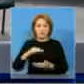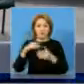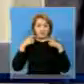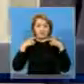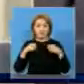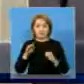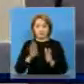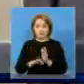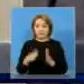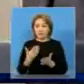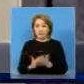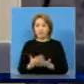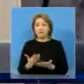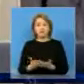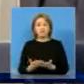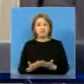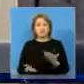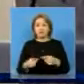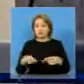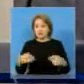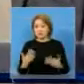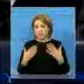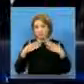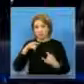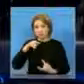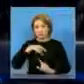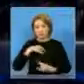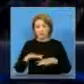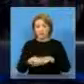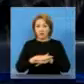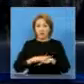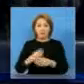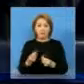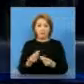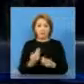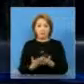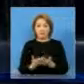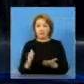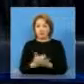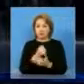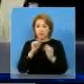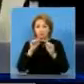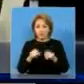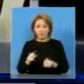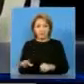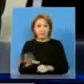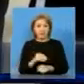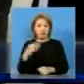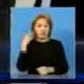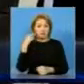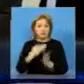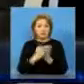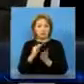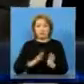жағалы, жағасыз, ұзын етекті немесе келте тон. Жәрменкеден бағалы шіктердің алуан түрін табуға болады. Барлығы да табиғи